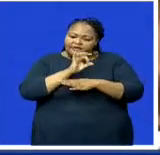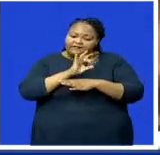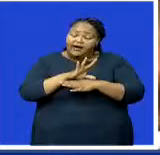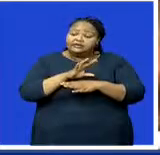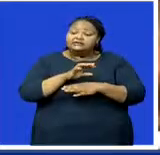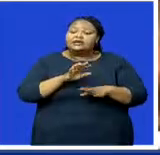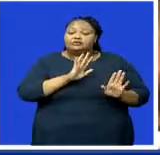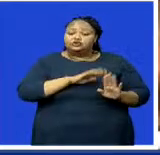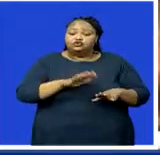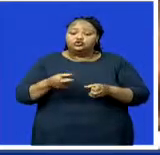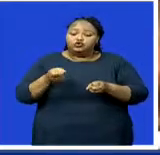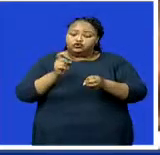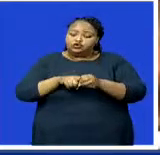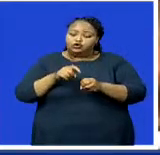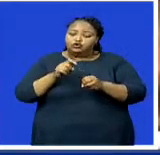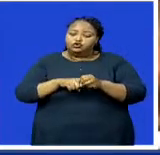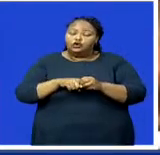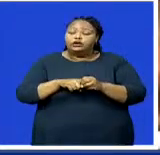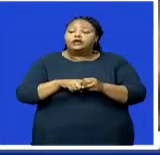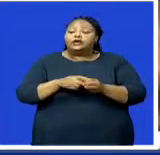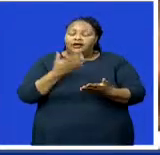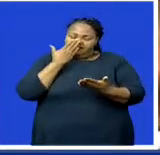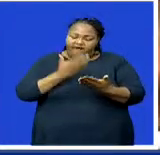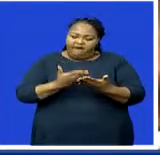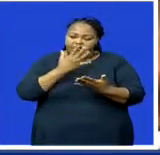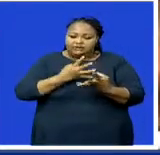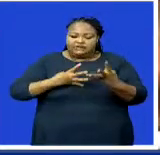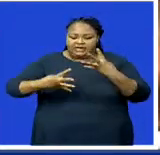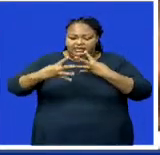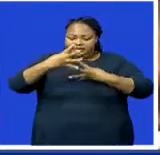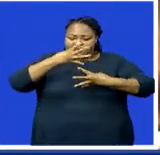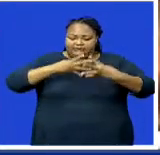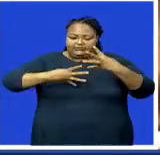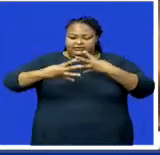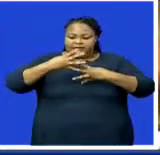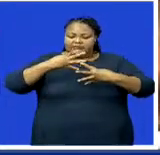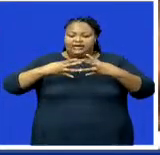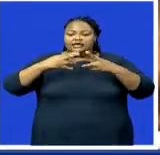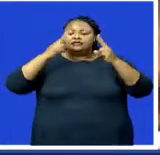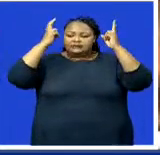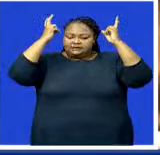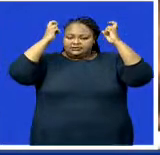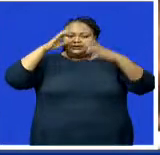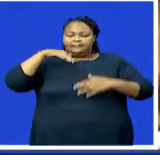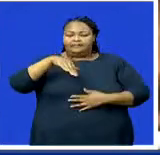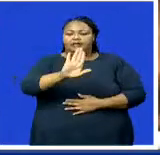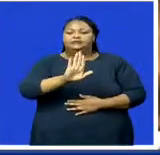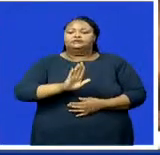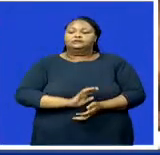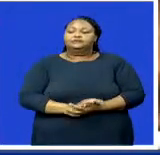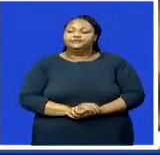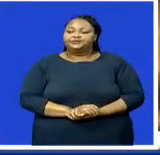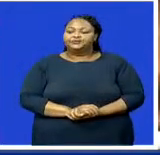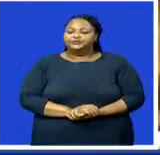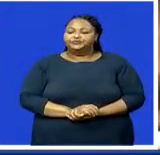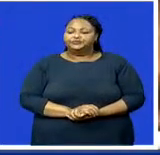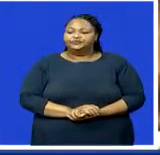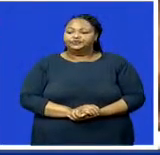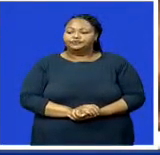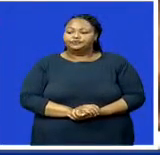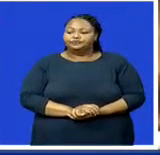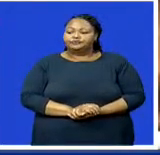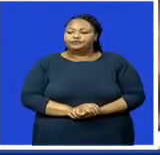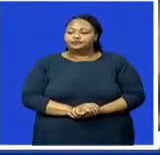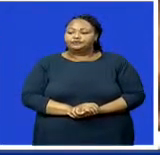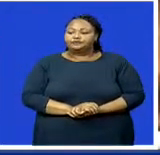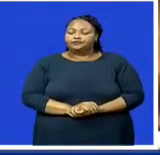Njengoba bengizama ukuchaza nje ukuthi i-advancement le-learning ku-technology lo yayibona mhlawumbe